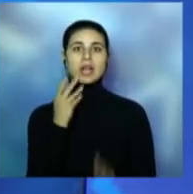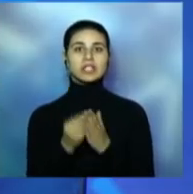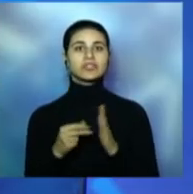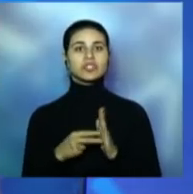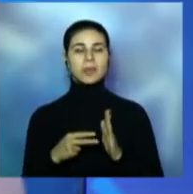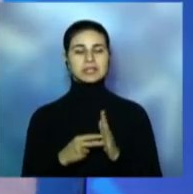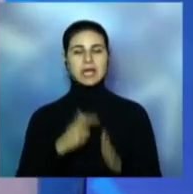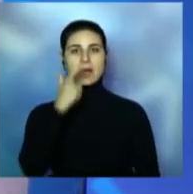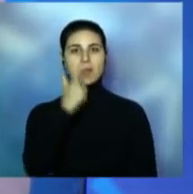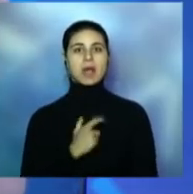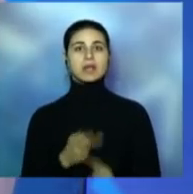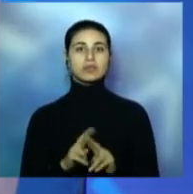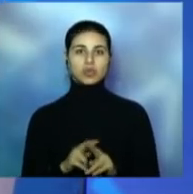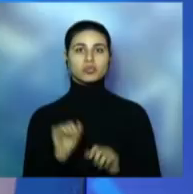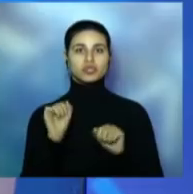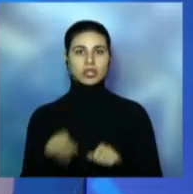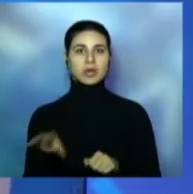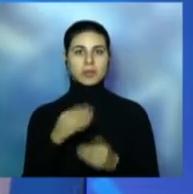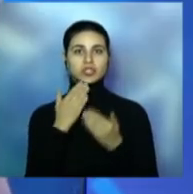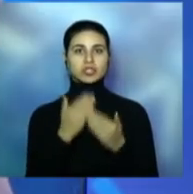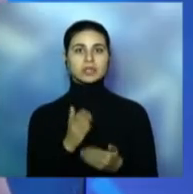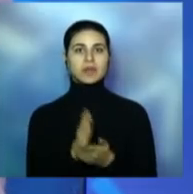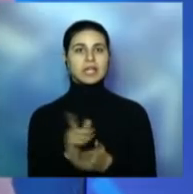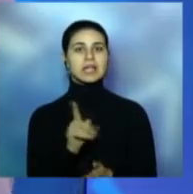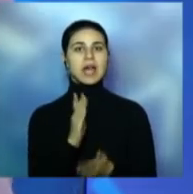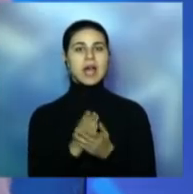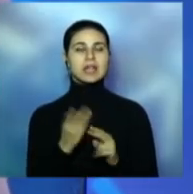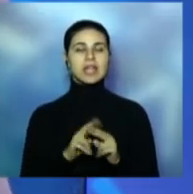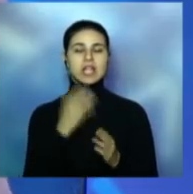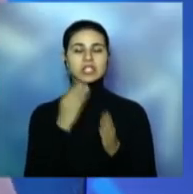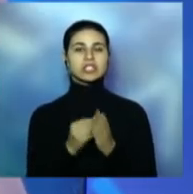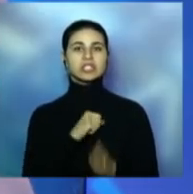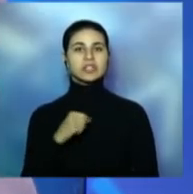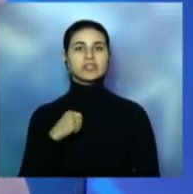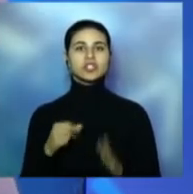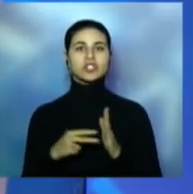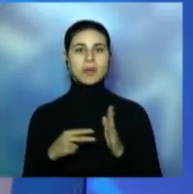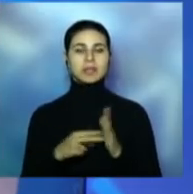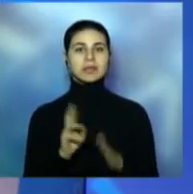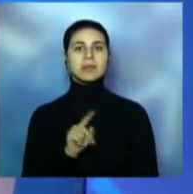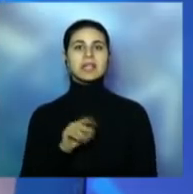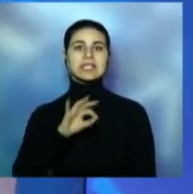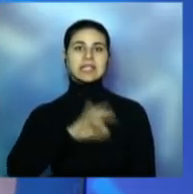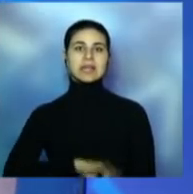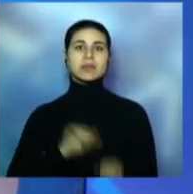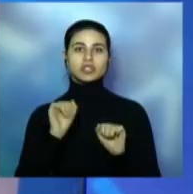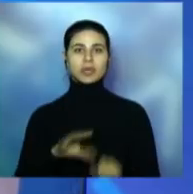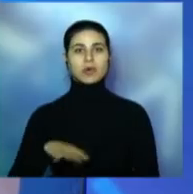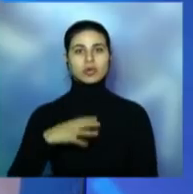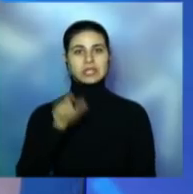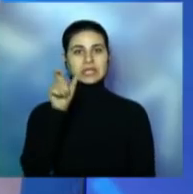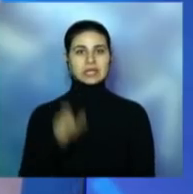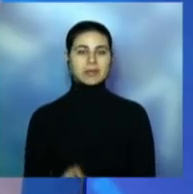რომ შეიძლება კითხვაც გაჩნდეს, რა არის ეს თვითშეფასება და რა სარგებელი შეიძლება ჰქონდეს